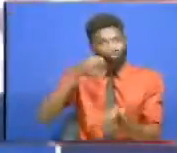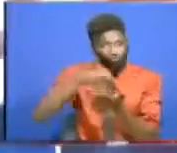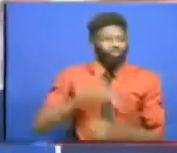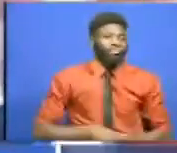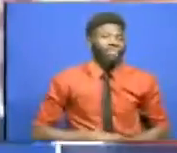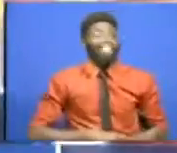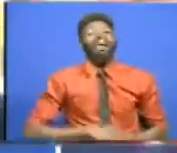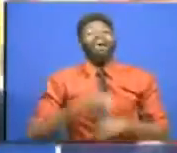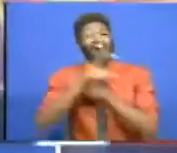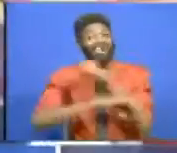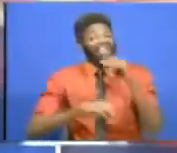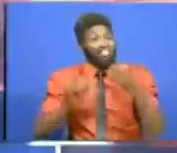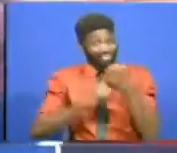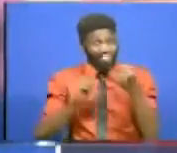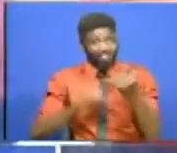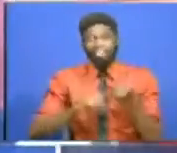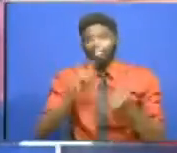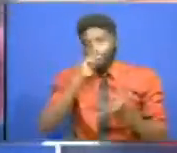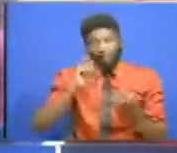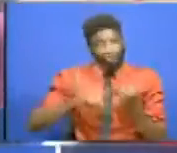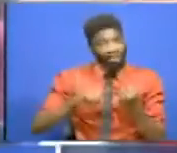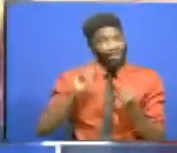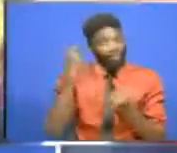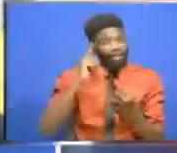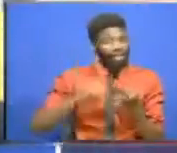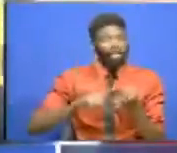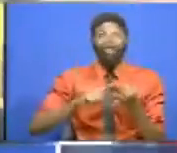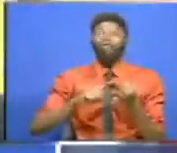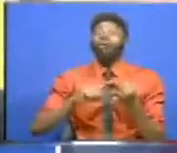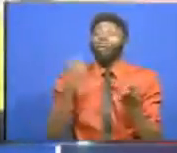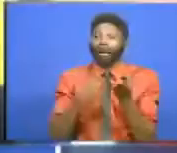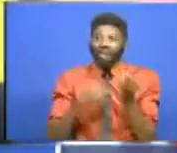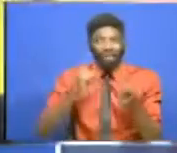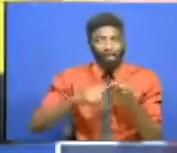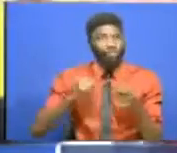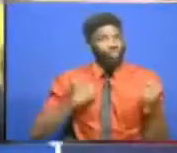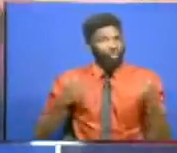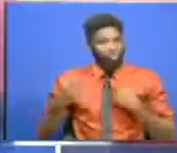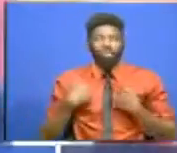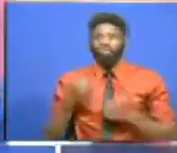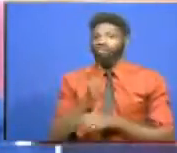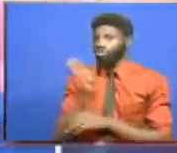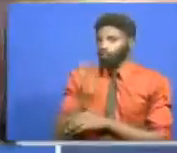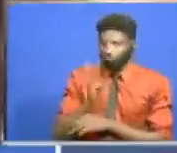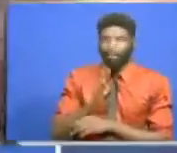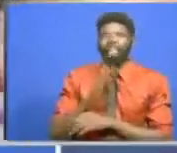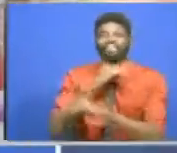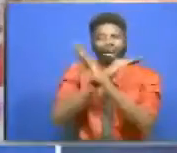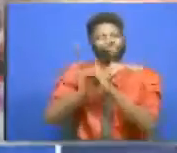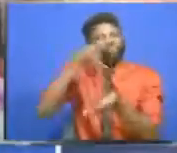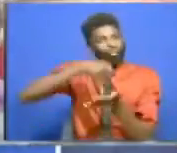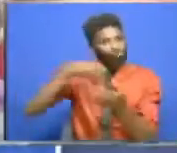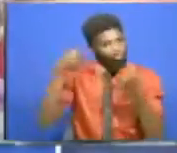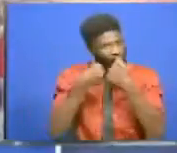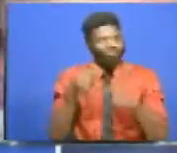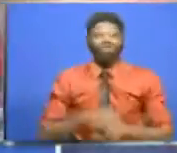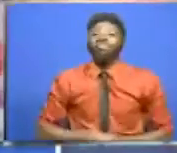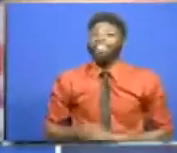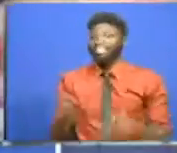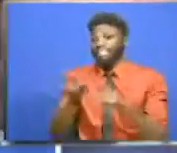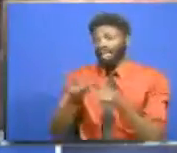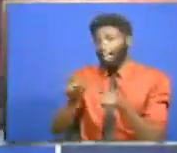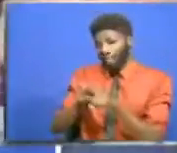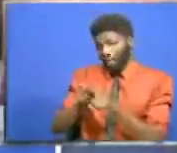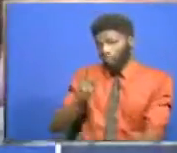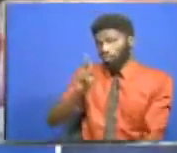Tanzania, Kenya, Uganda, Burundi, Rwanda na Zambia yatashiriki mashindano hayo. Wakati wa huo, Korea alifichua